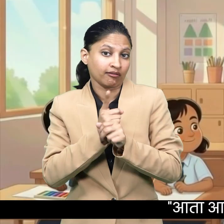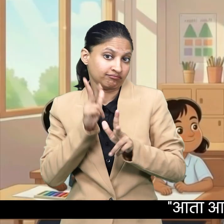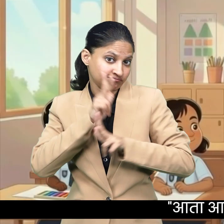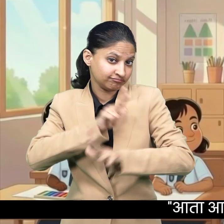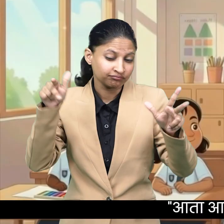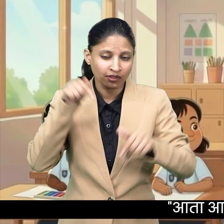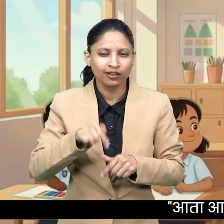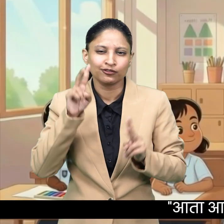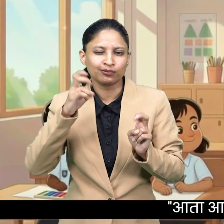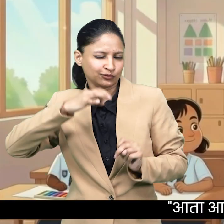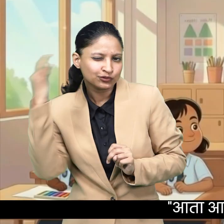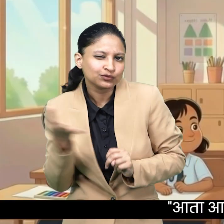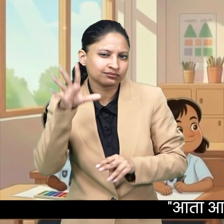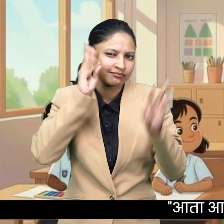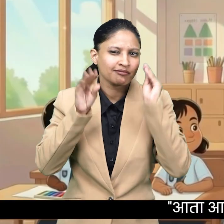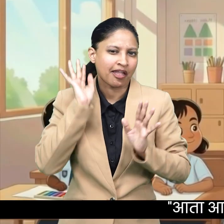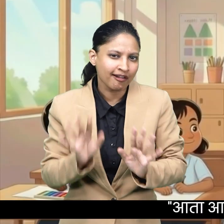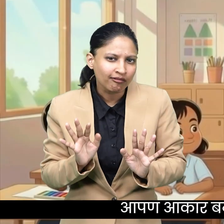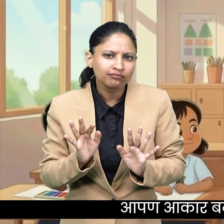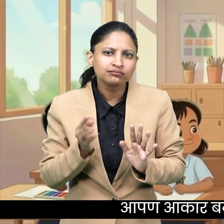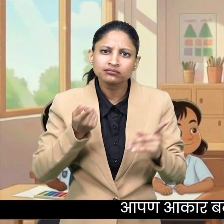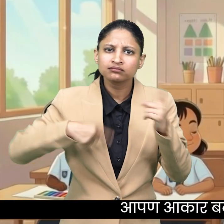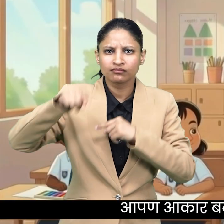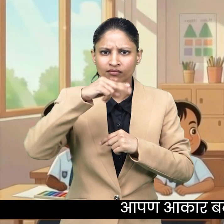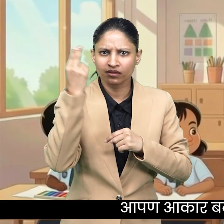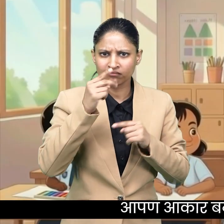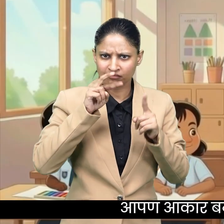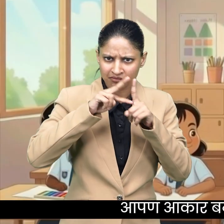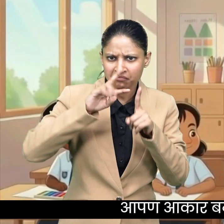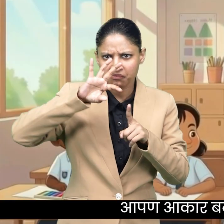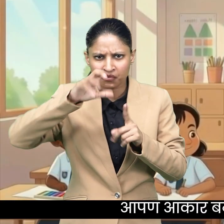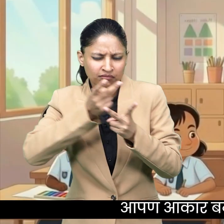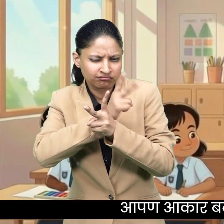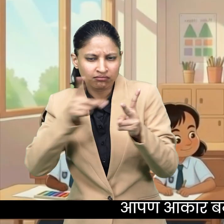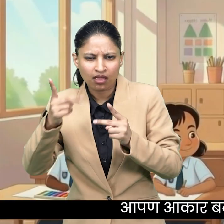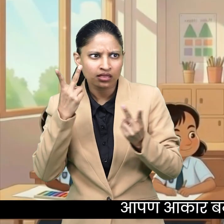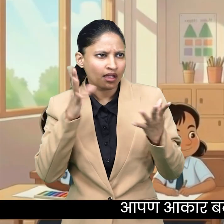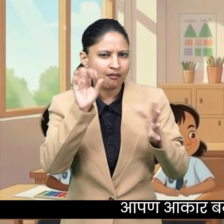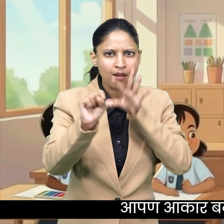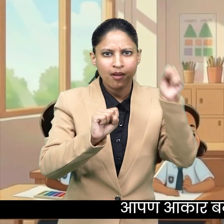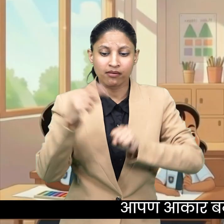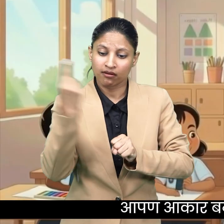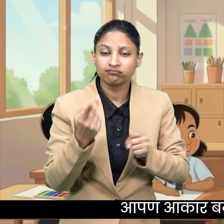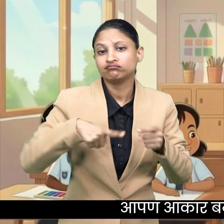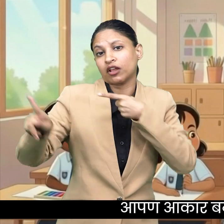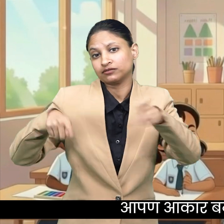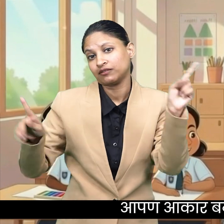आता आपण काहीतरी नवीन करून पाहूया. आपण आकार बनवण्यासाठी रेषांचा वापर करू शकतो का?